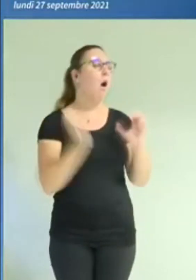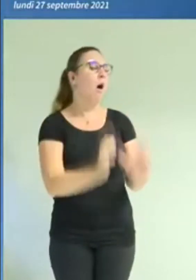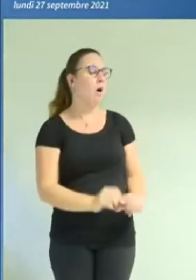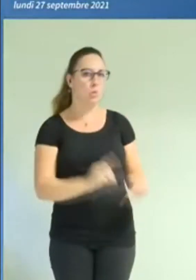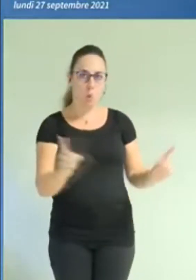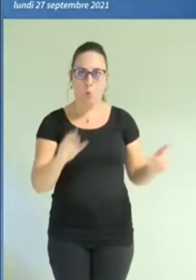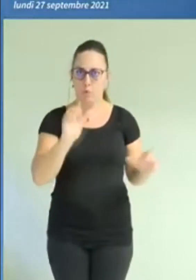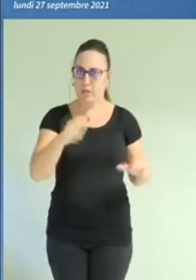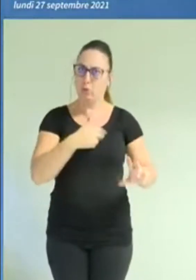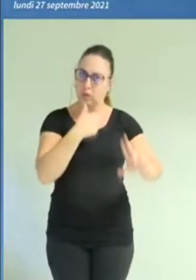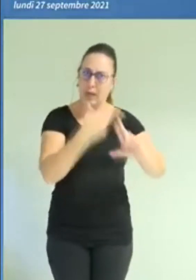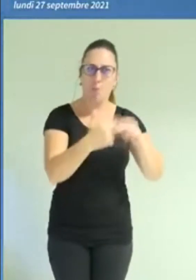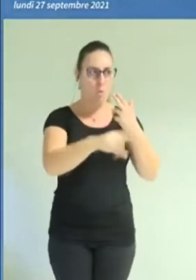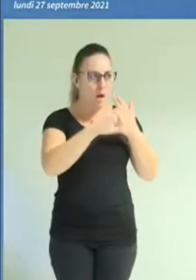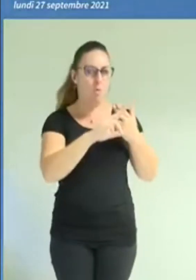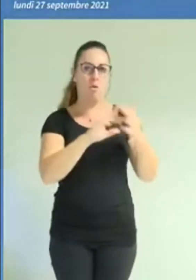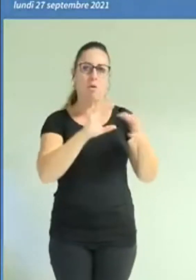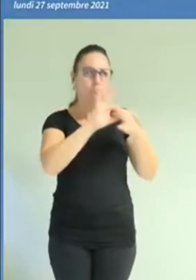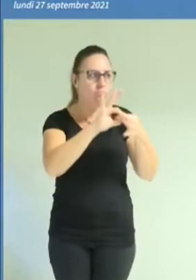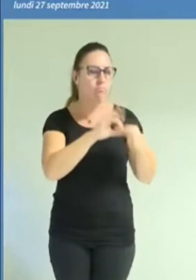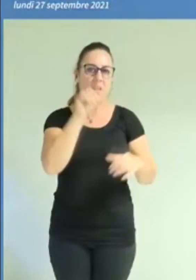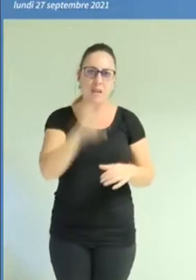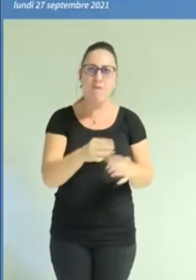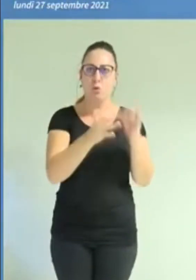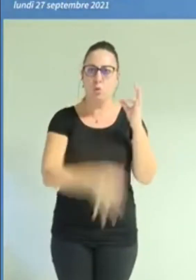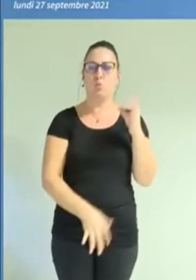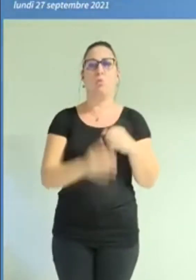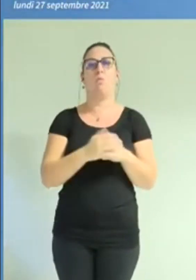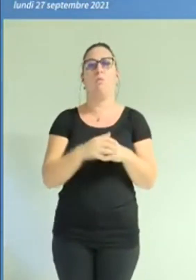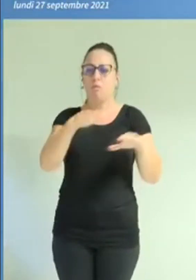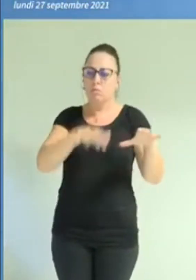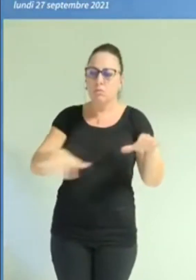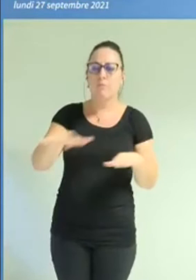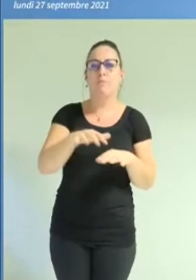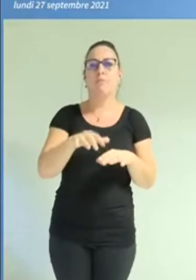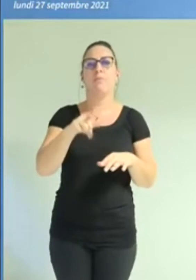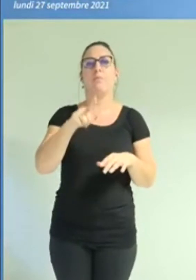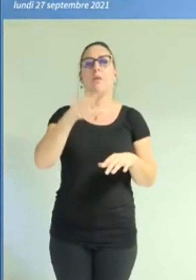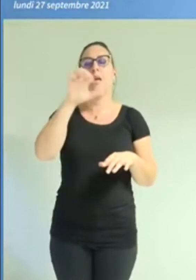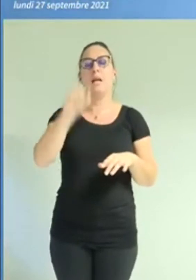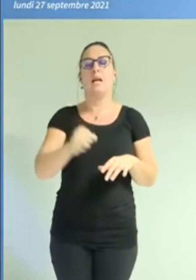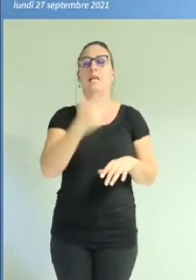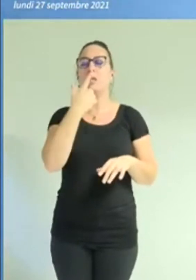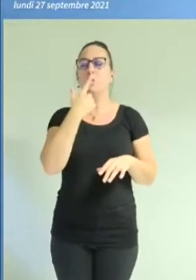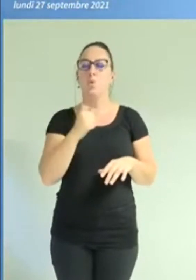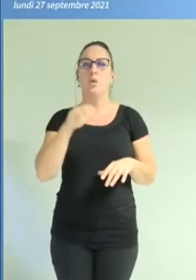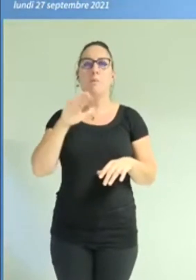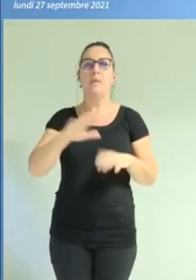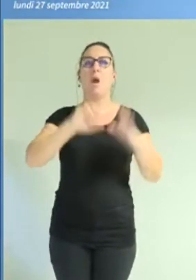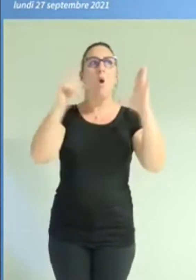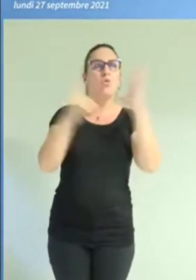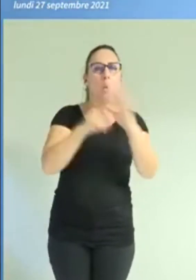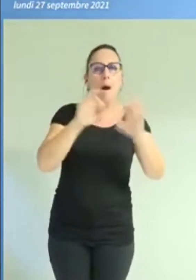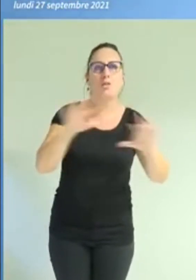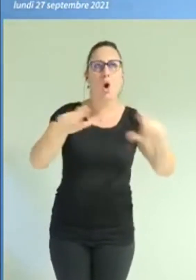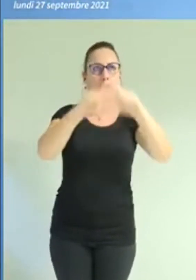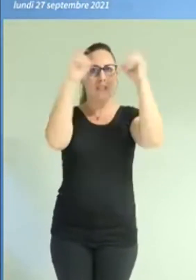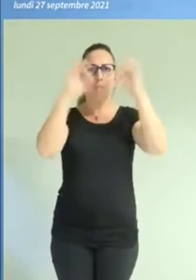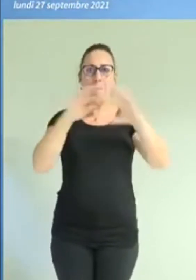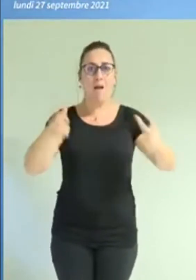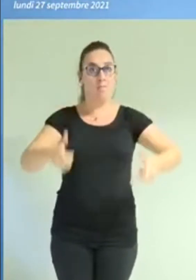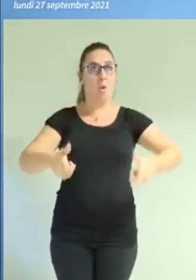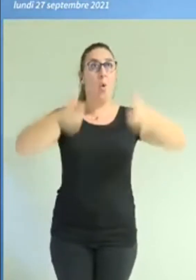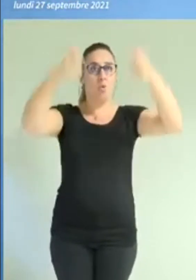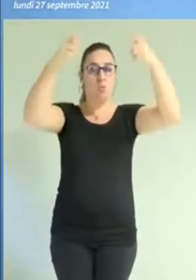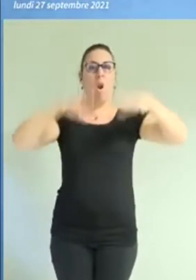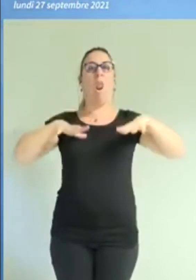fond et d'avoir des solutions. Au Lys Rouge, quand je parle de sans droit ni titre, je parle de personnes qui occupent un immeuble, qui